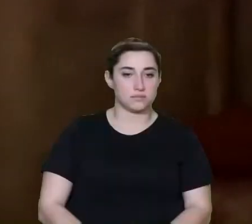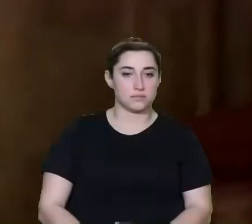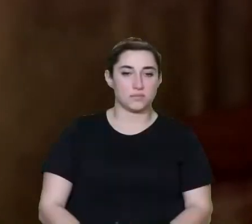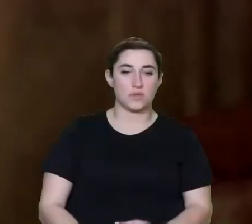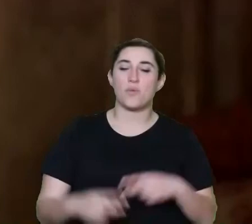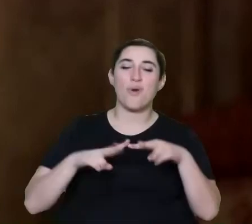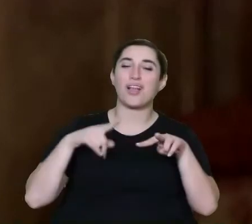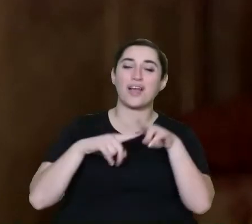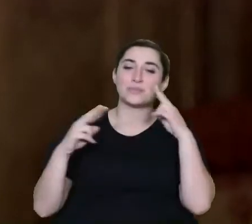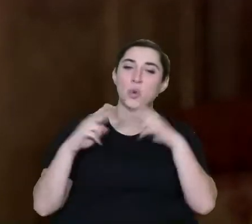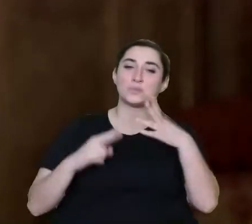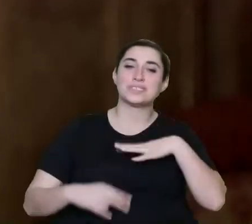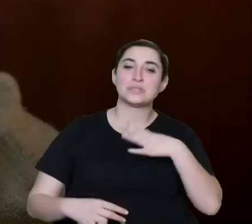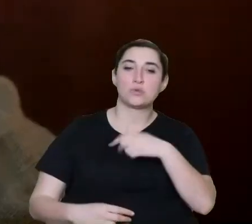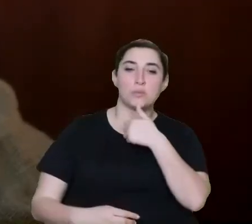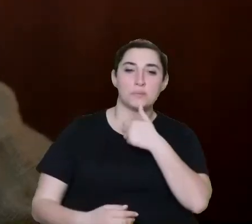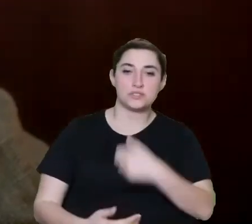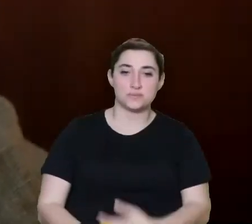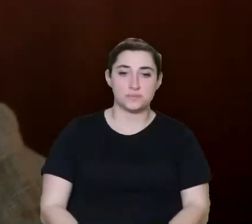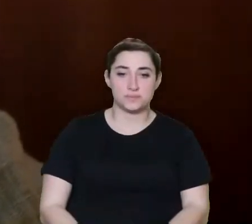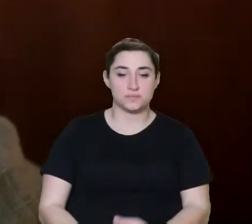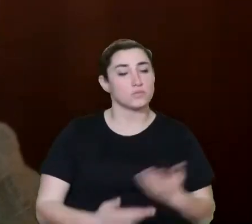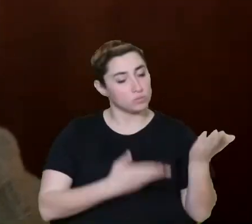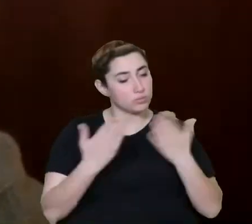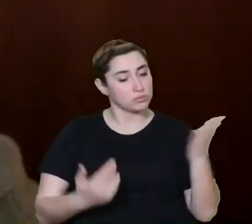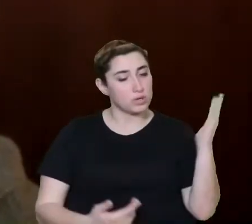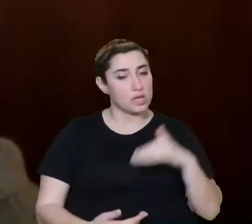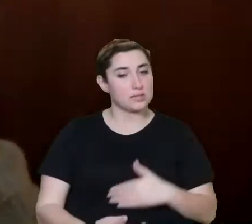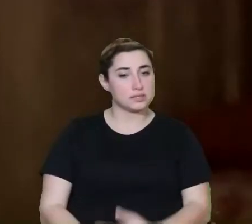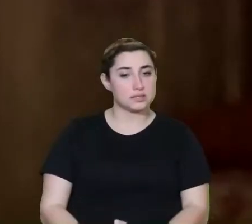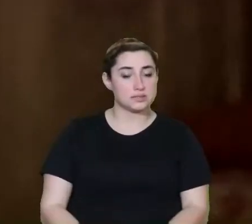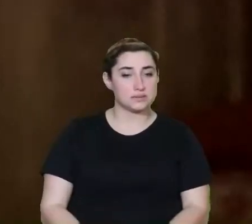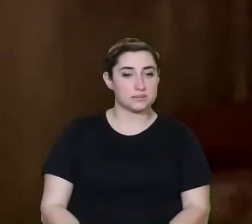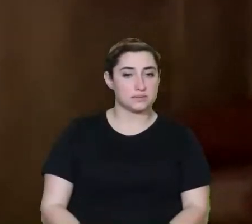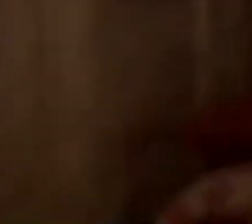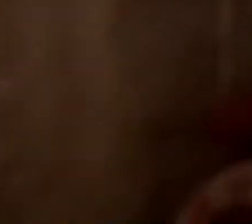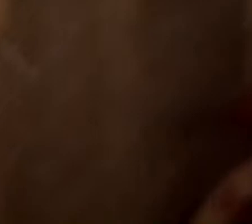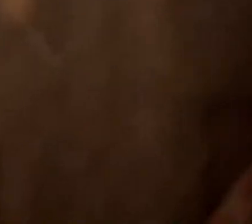Molla Kasım görüşmek ister babacığım. Buyursun gelsin kızım.